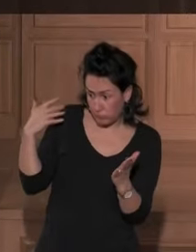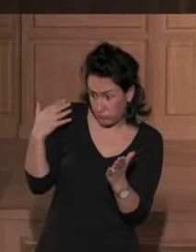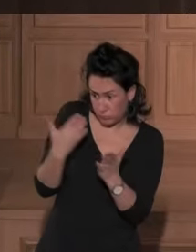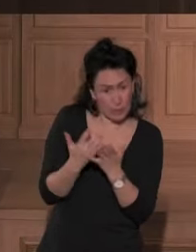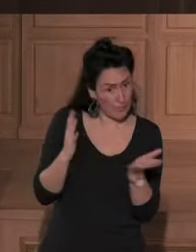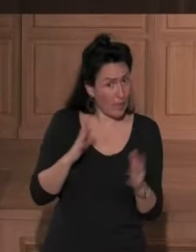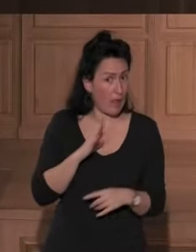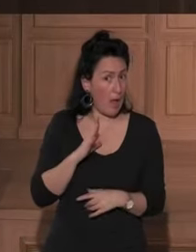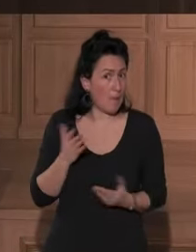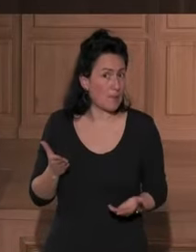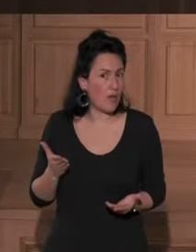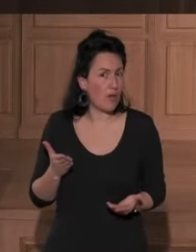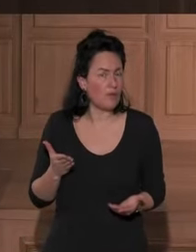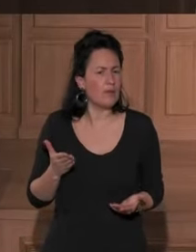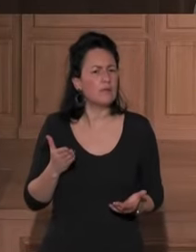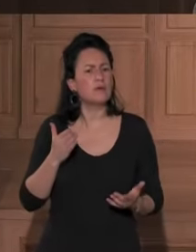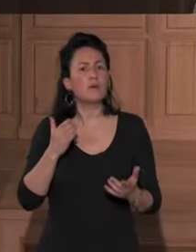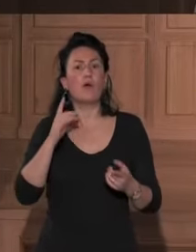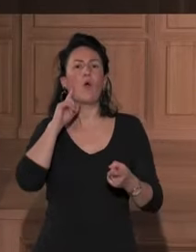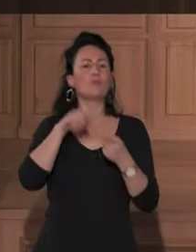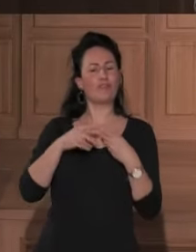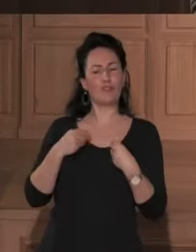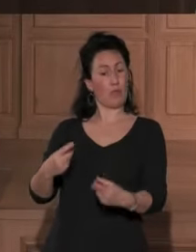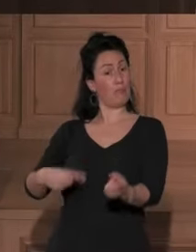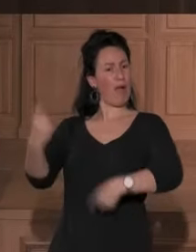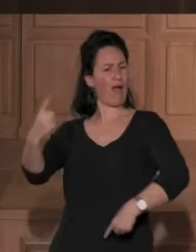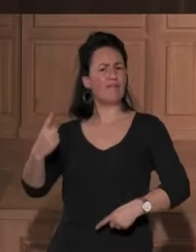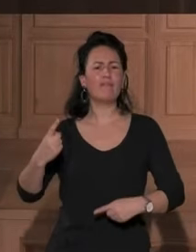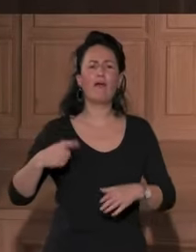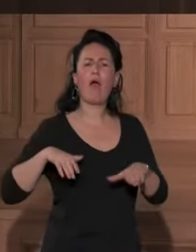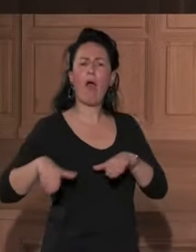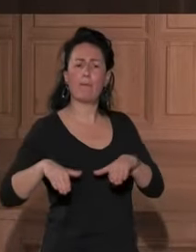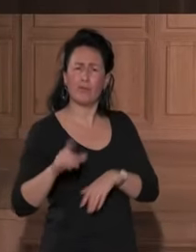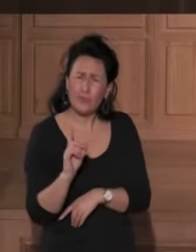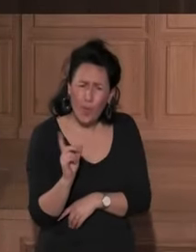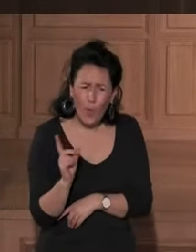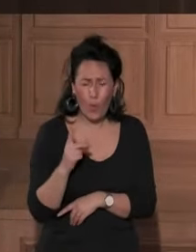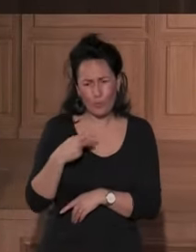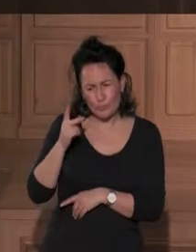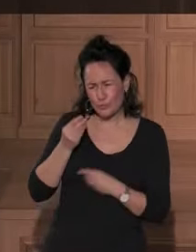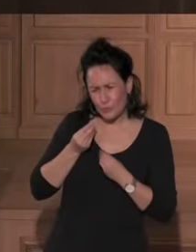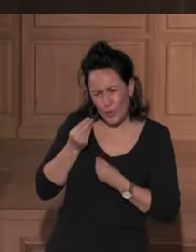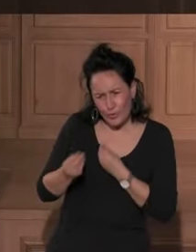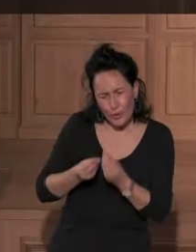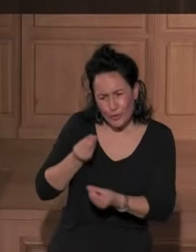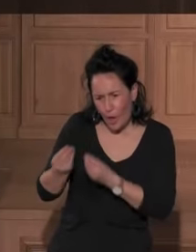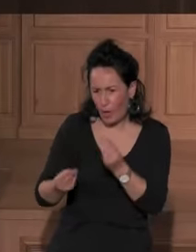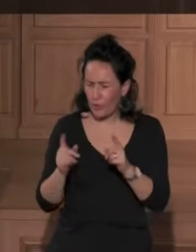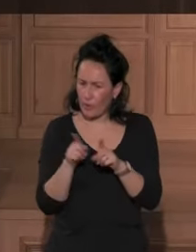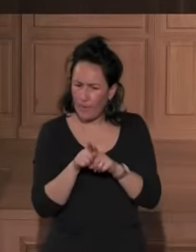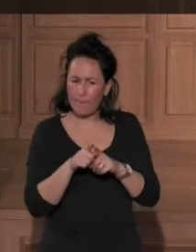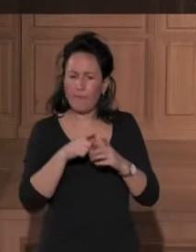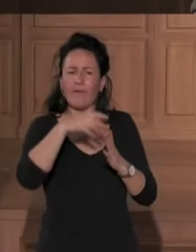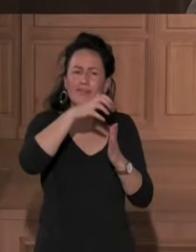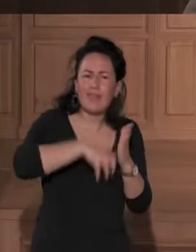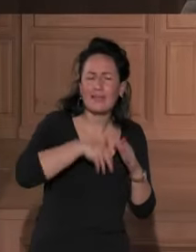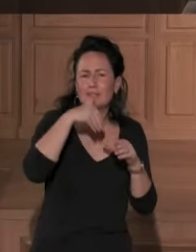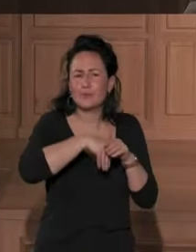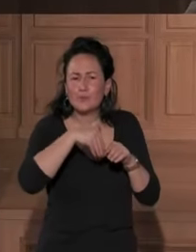Le but n'était pas de faire de ces autistes des rappeurs, hein, c'était de leur donner la possibilité de chanter, donc de reproduire des textes de rap, notamment Tonton